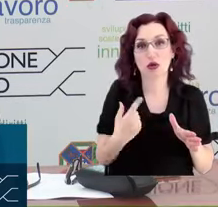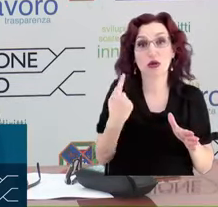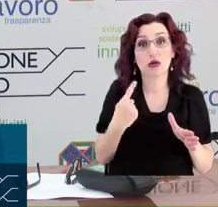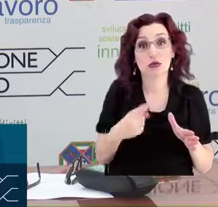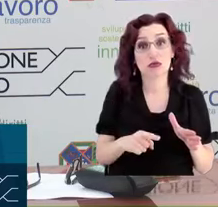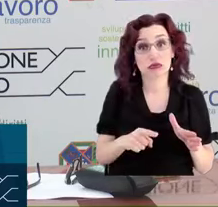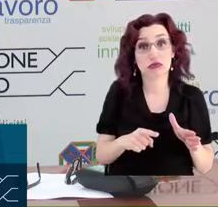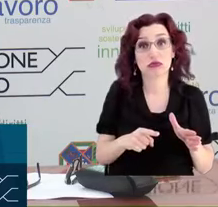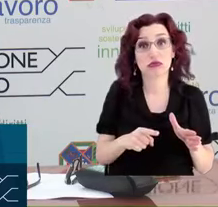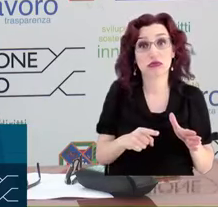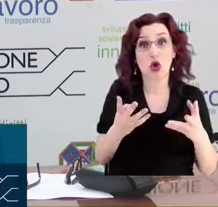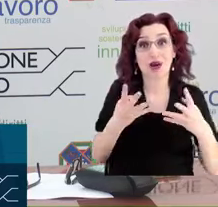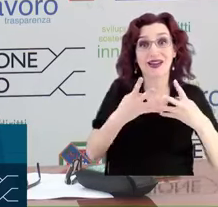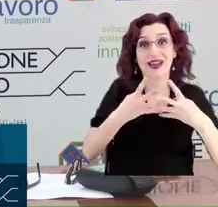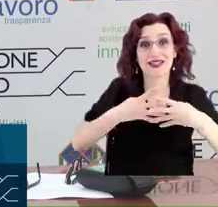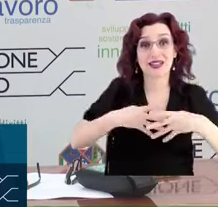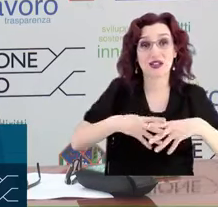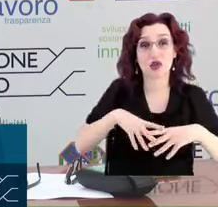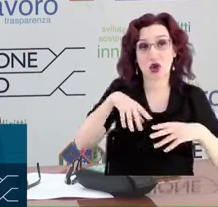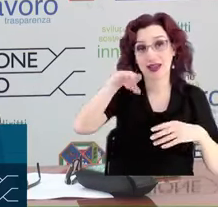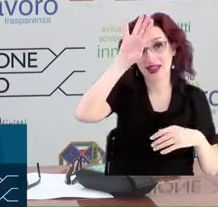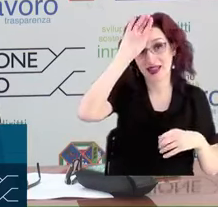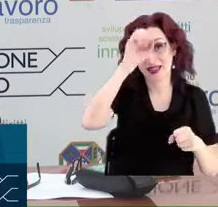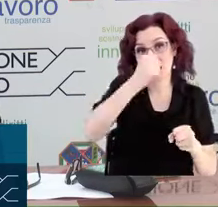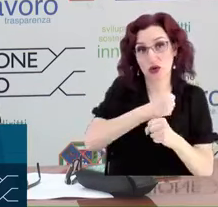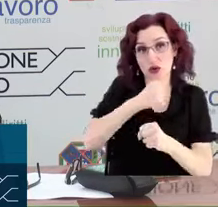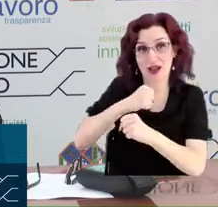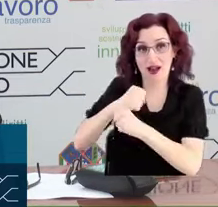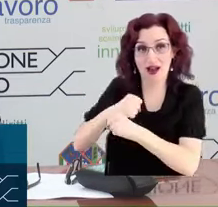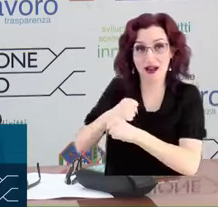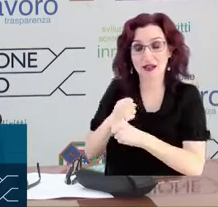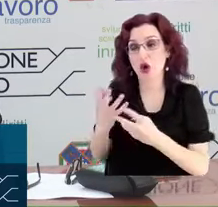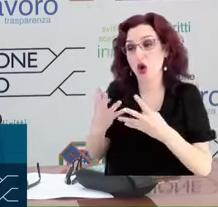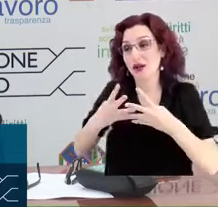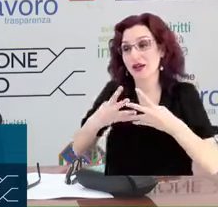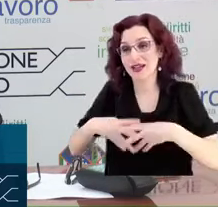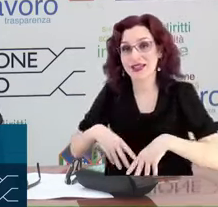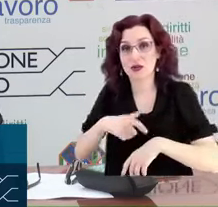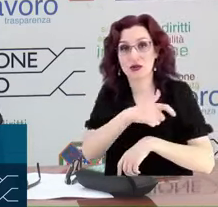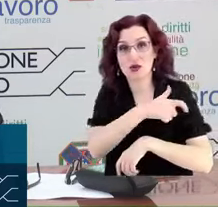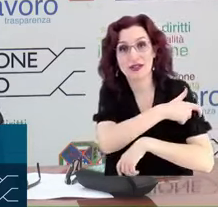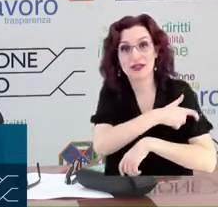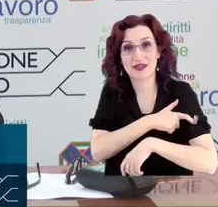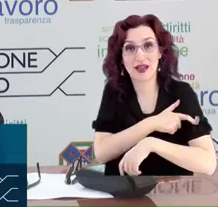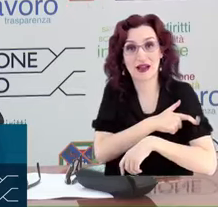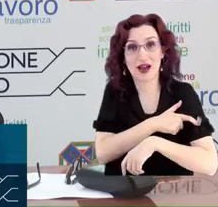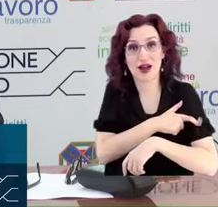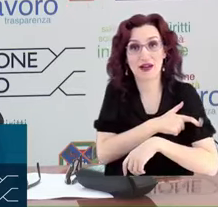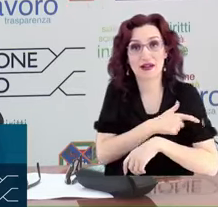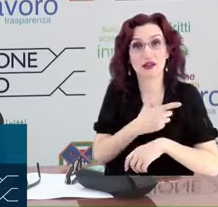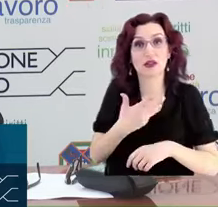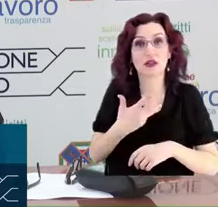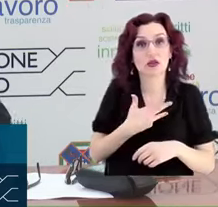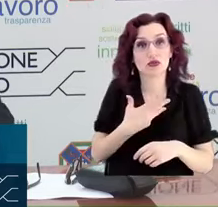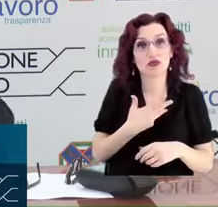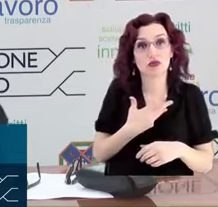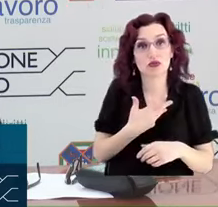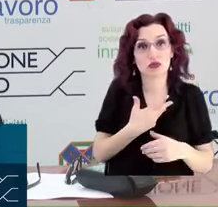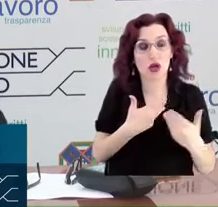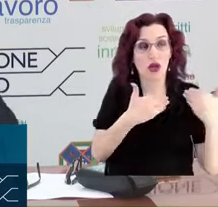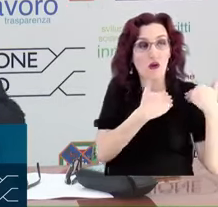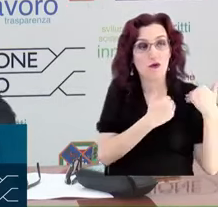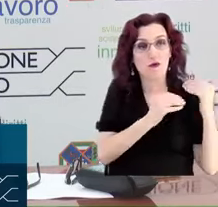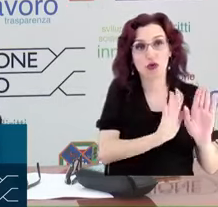e le organizzazioni sindacali possono in virtù ovviamente delle proprie funzioni ma nell'interesse generale per